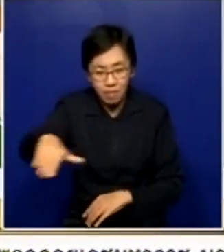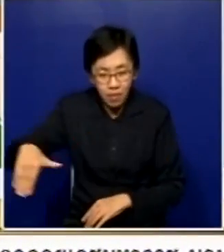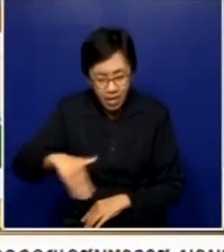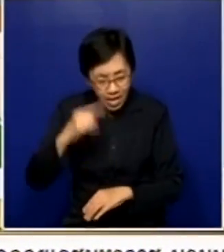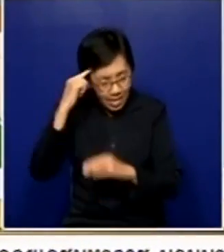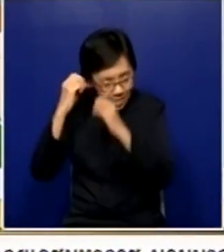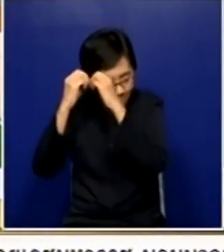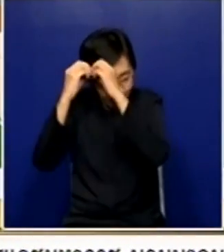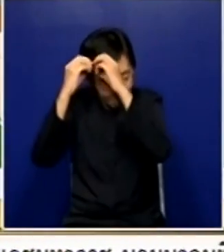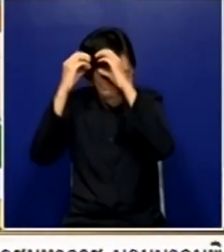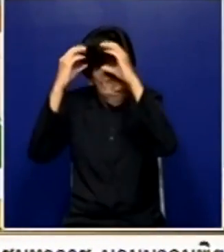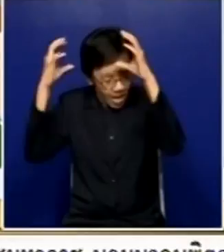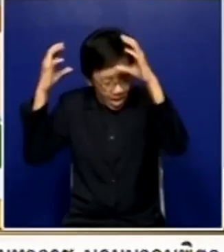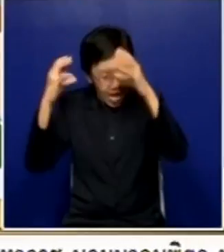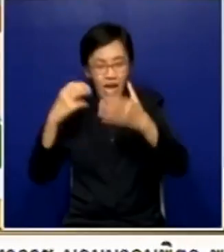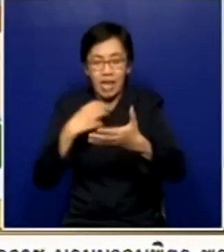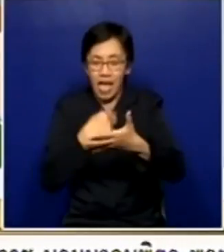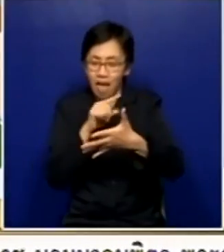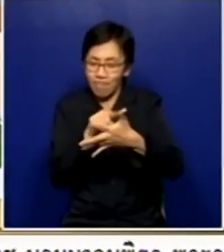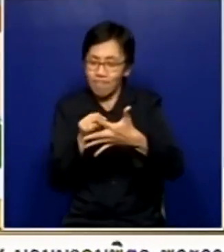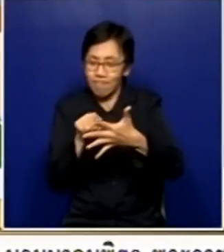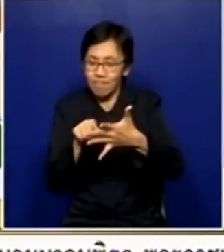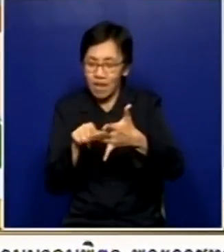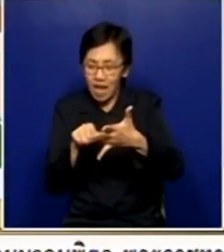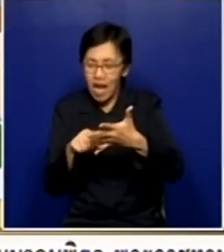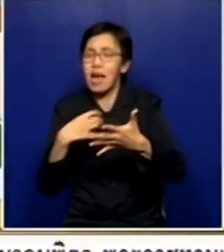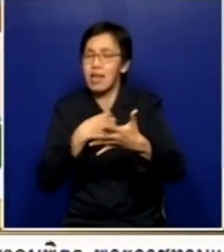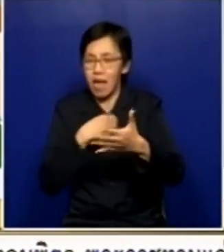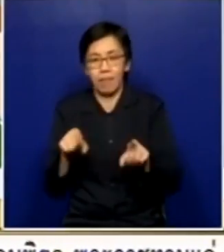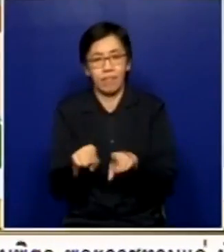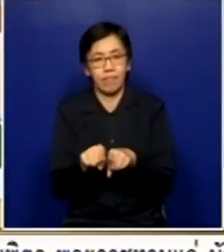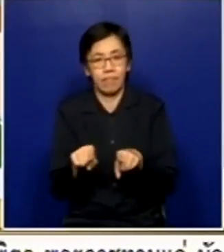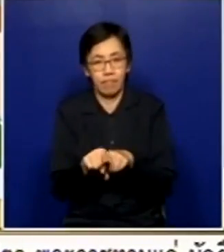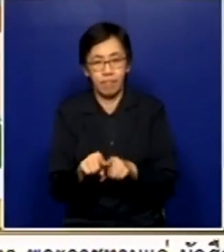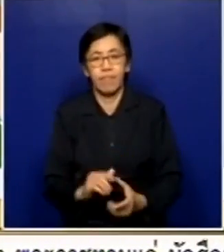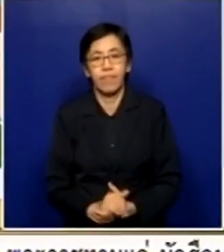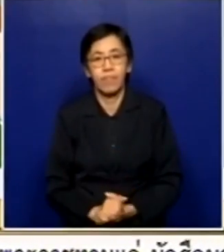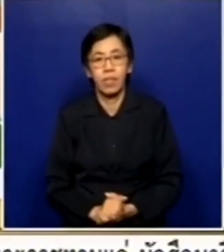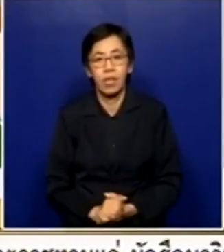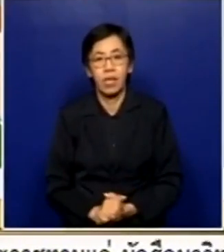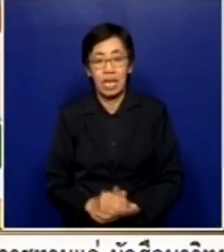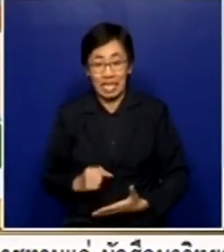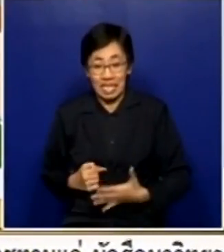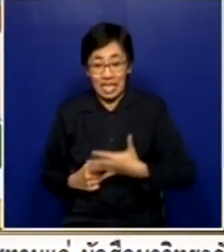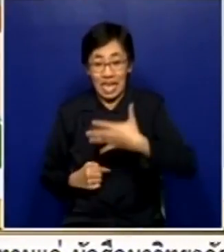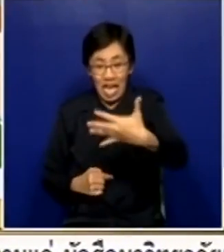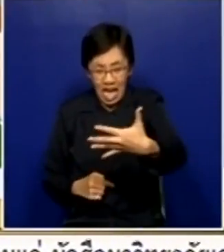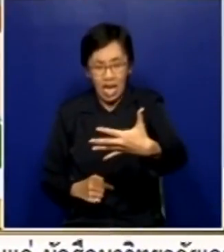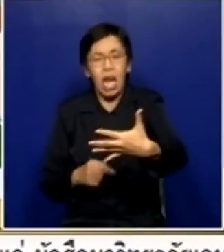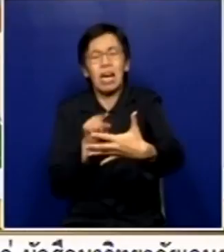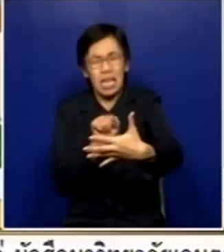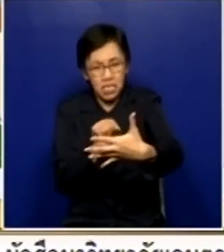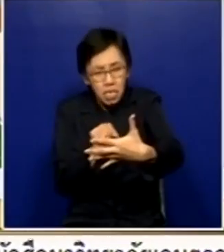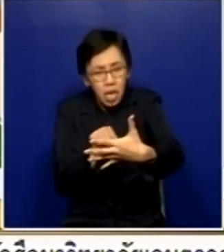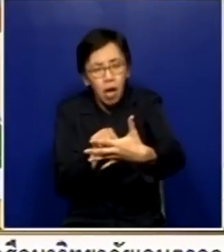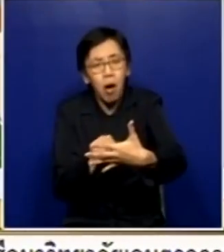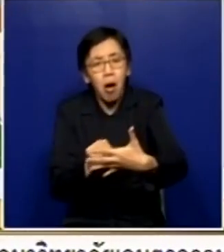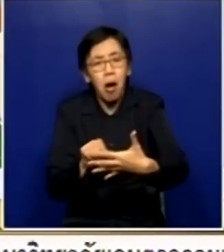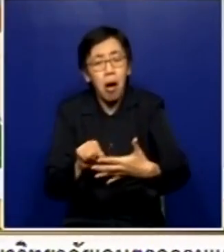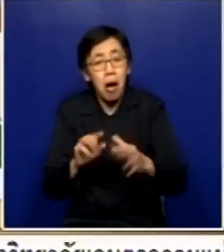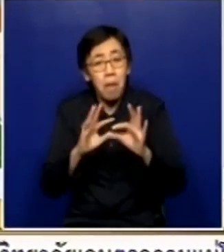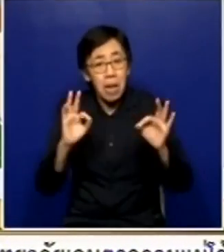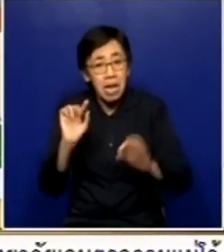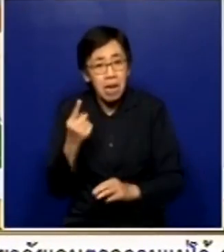ที่อยากจะเห็นหลักการเรามีเช่นเดียวกันนี่จึงเป็นข้อเรียบร้องที่ไม่ใช่เรื่องใหม่สำหรับสังคมไทย